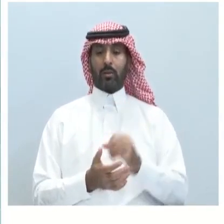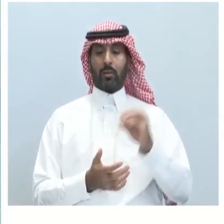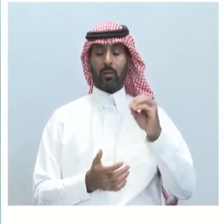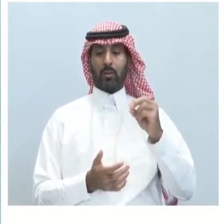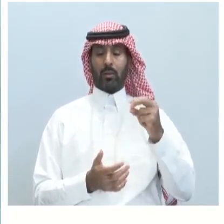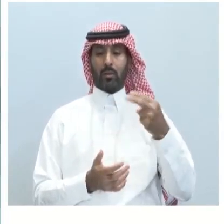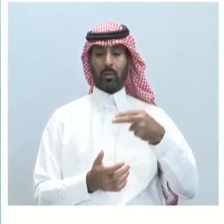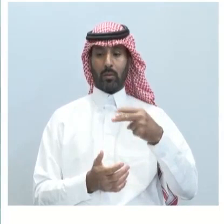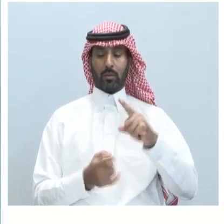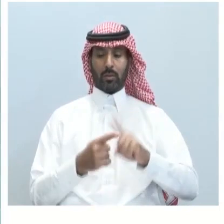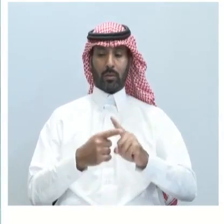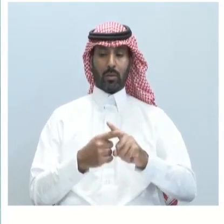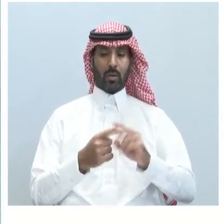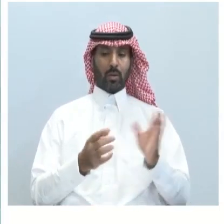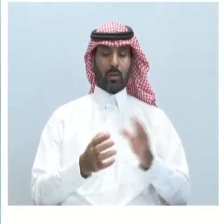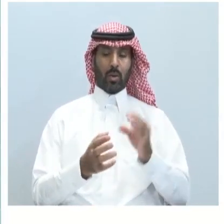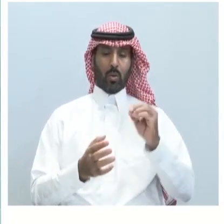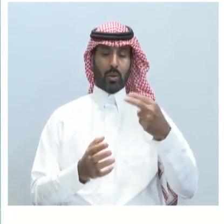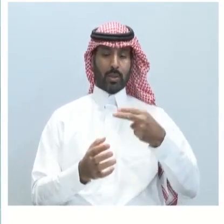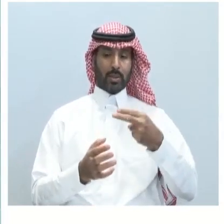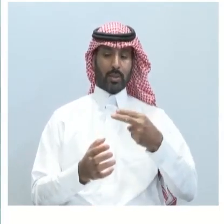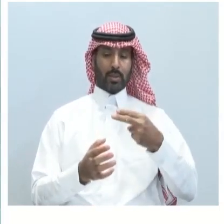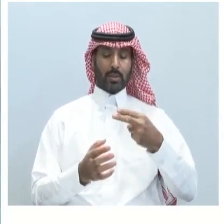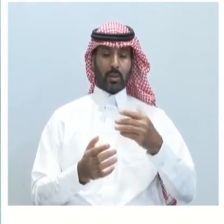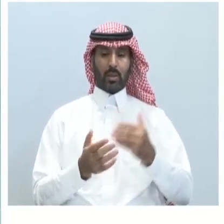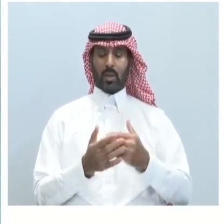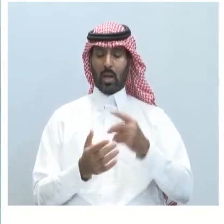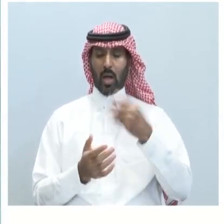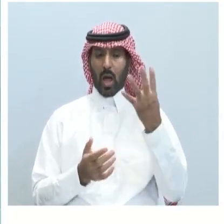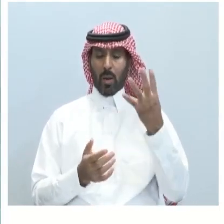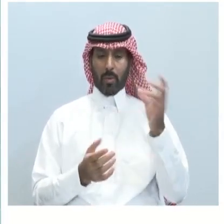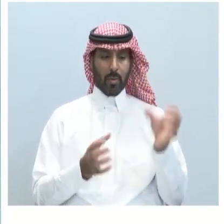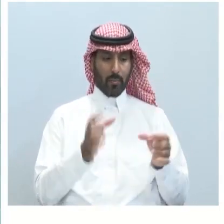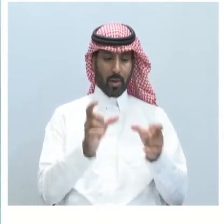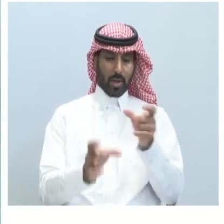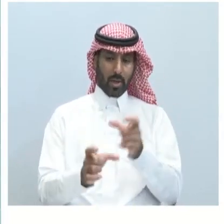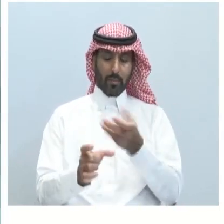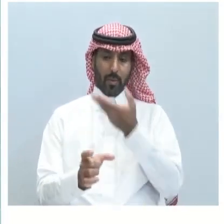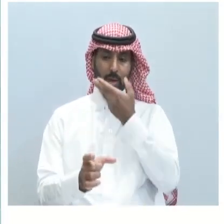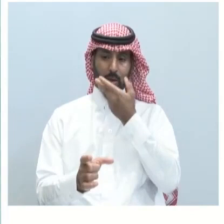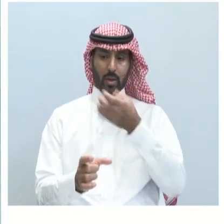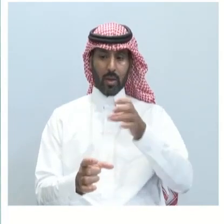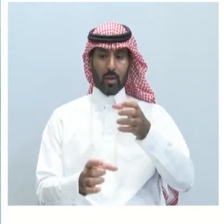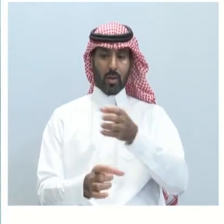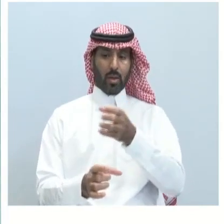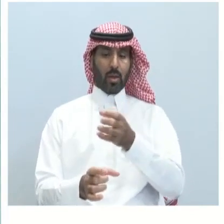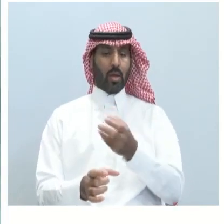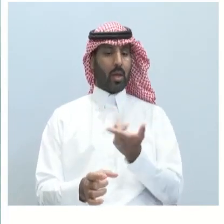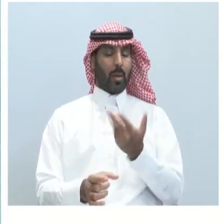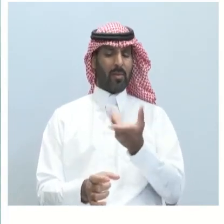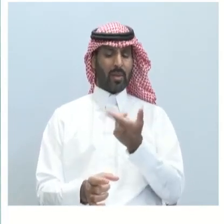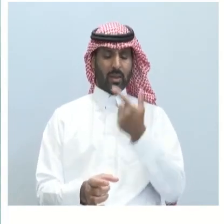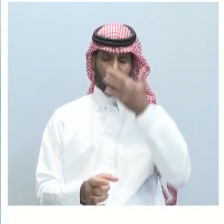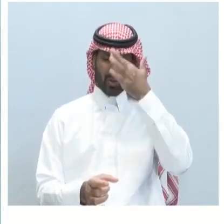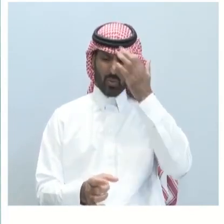وايون الهيدروكسيد الاربعه محاليل مائيه عند درجه حراره 298 فاحسب عندي هنا تركيز